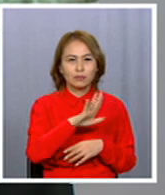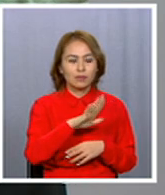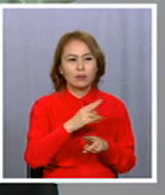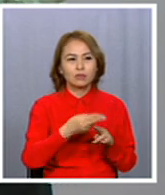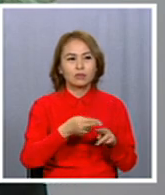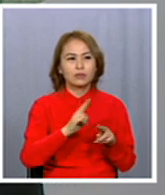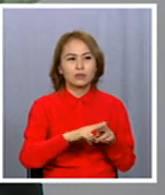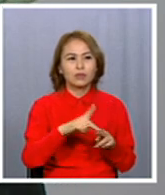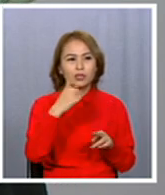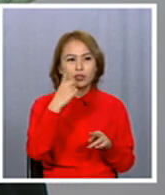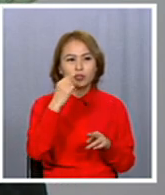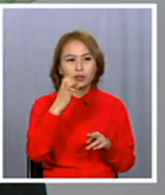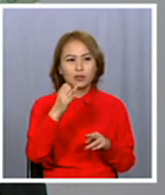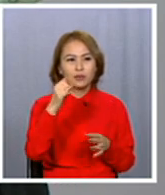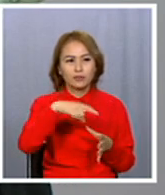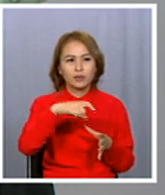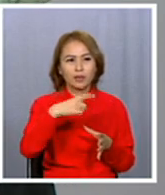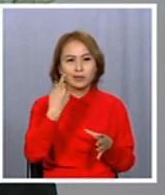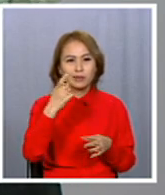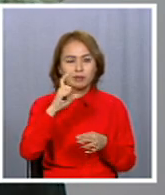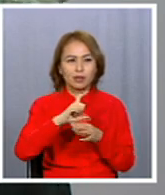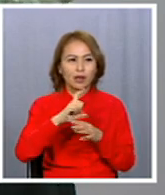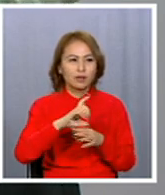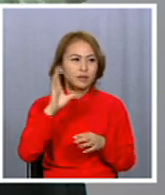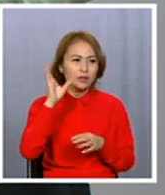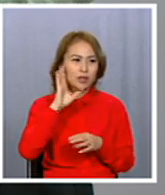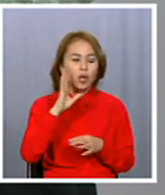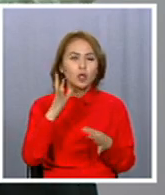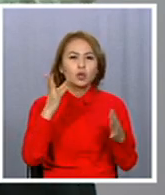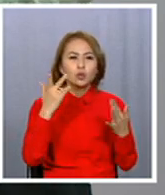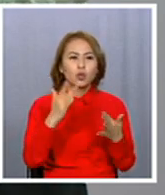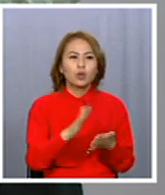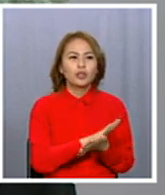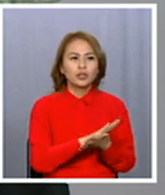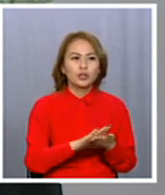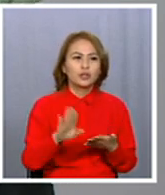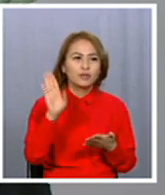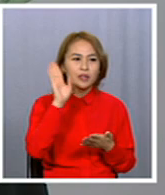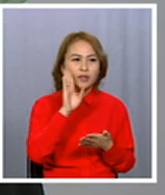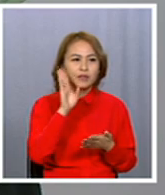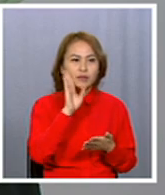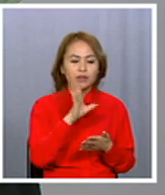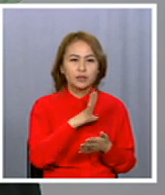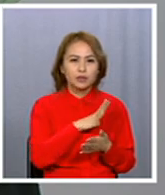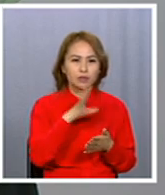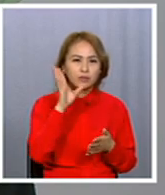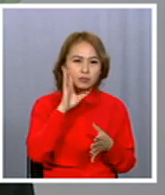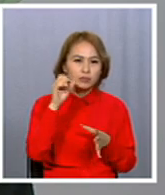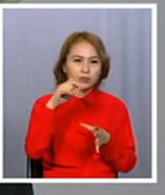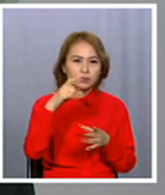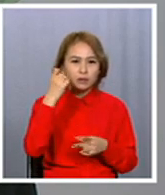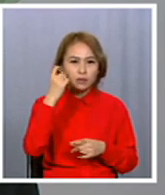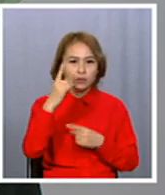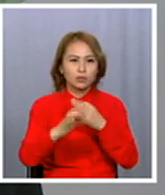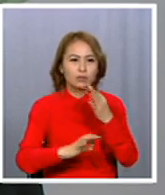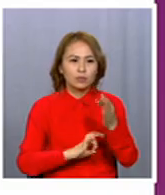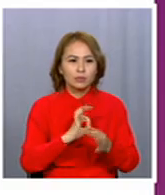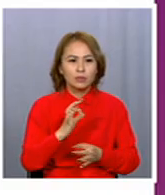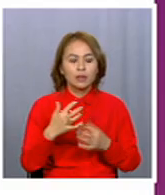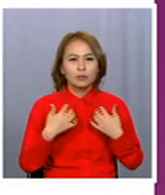за один час вытекает один стакан воды. Сколько чистой воды вытечет за сутки?